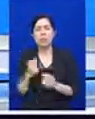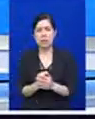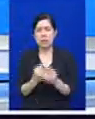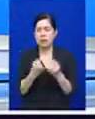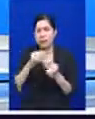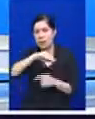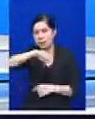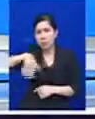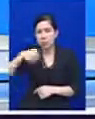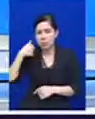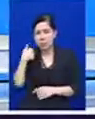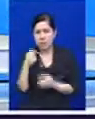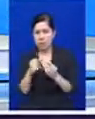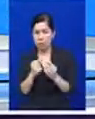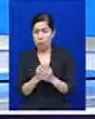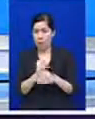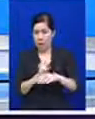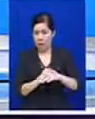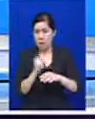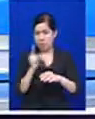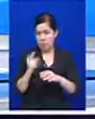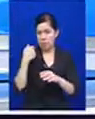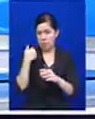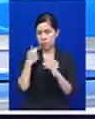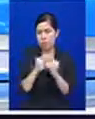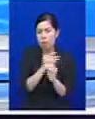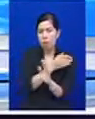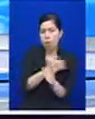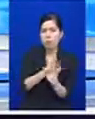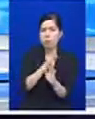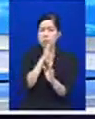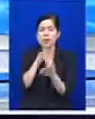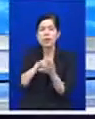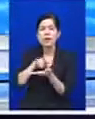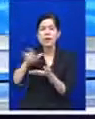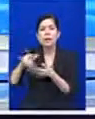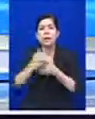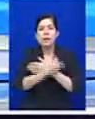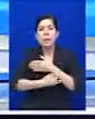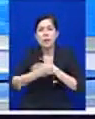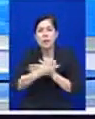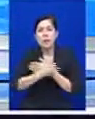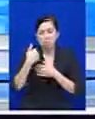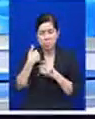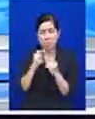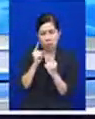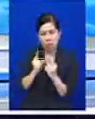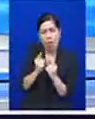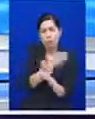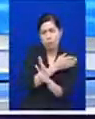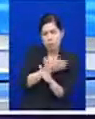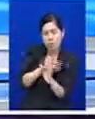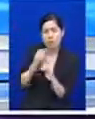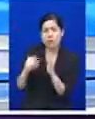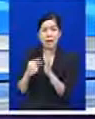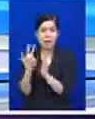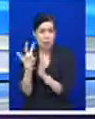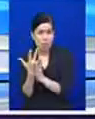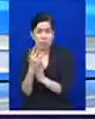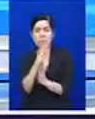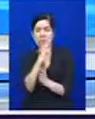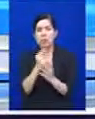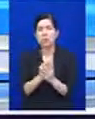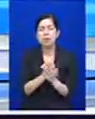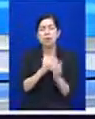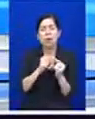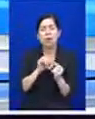เผื่อระยะเวลาการเดินทางอย่างเช่นถ้าเกิดว่าเดินทางไปต่างประเทศเผื่อเวลาสักประมาณ3ชั่วโมงภายในประเทศก็ประมาณ2ชั่วโมงแล้วกันก็จะ